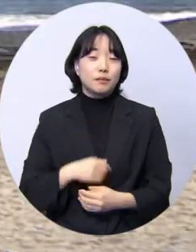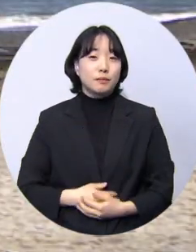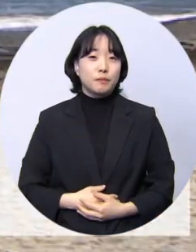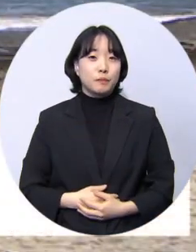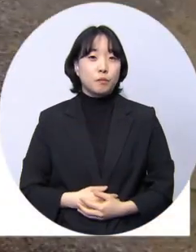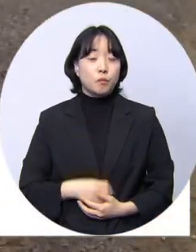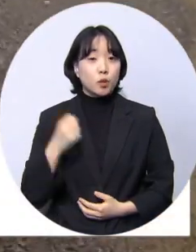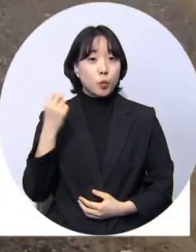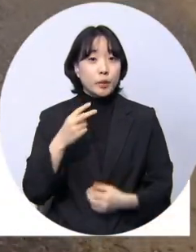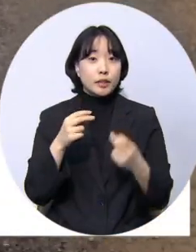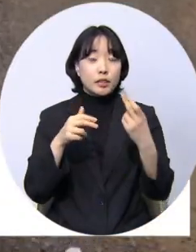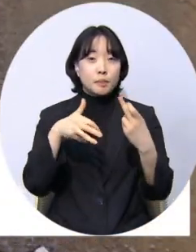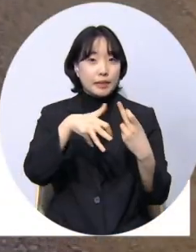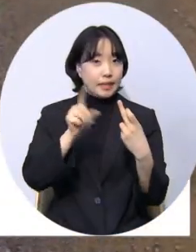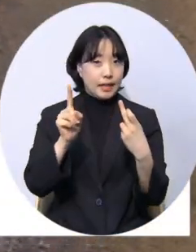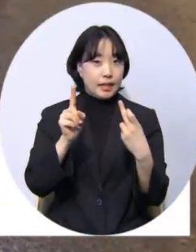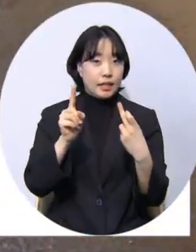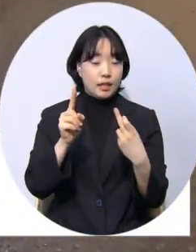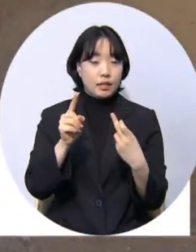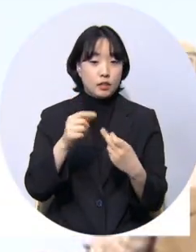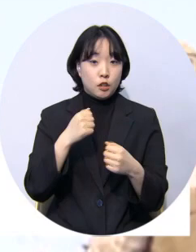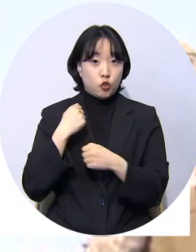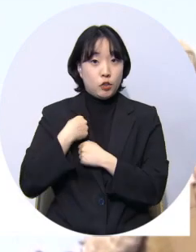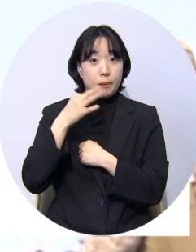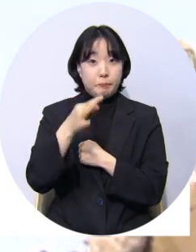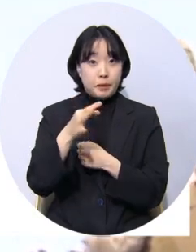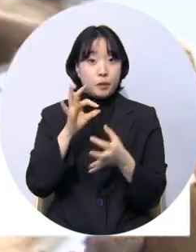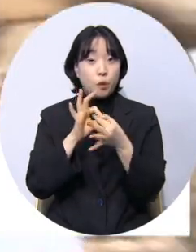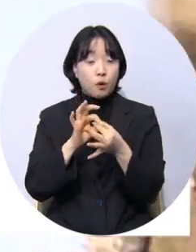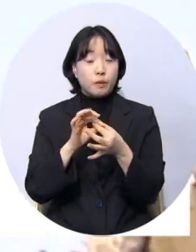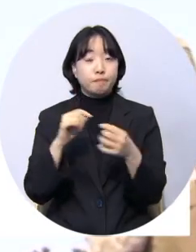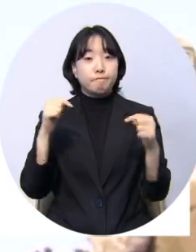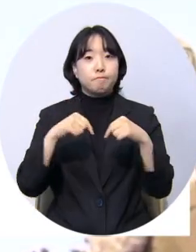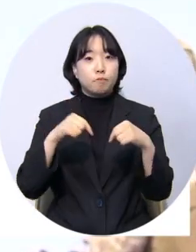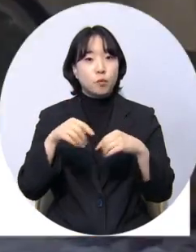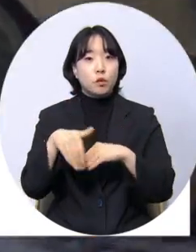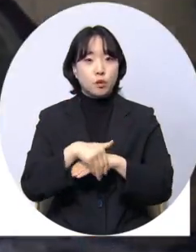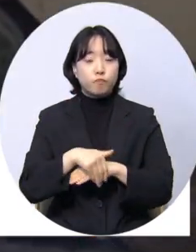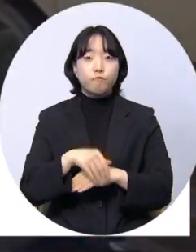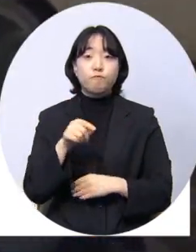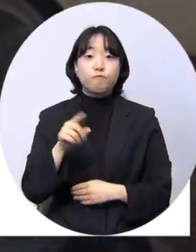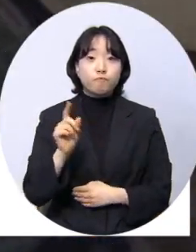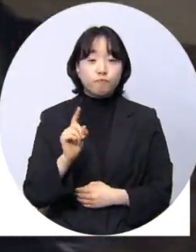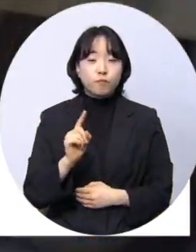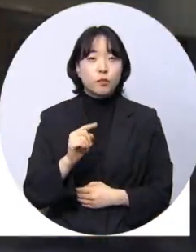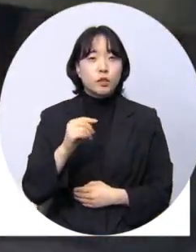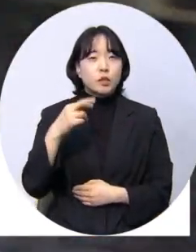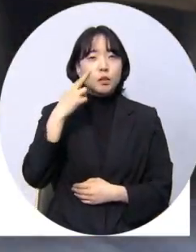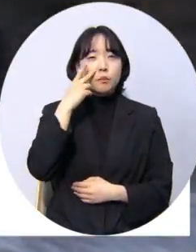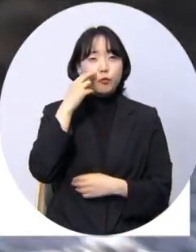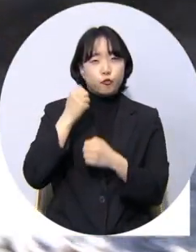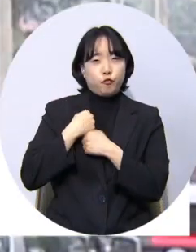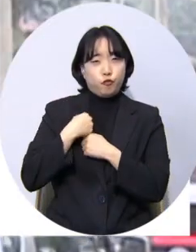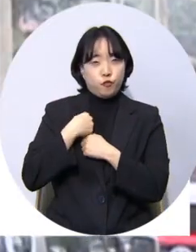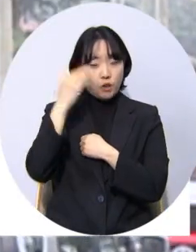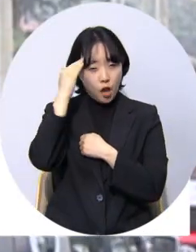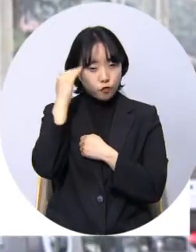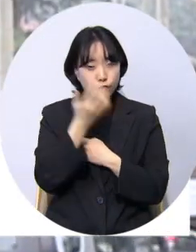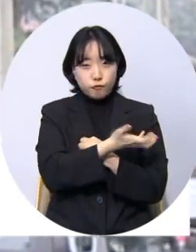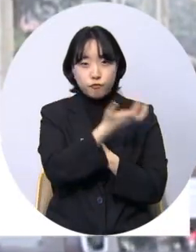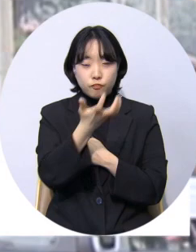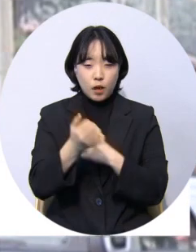방위비분담특별협정 체결을 위한 협상에 들어갈 전망입니다 방위비분담특별협정 SM